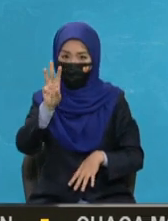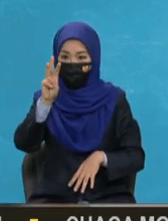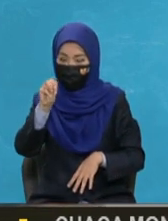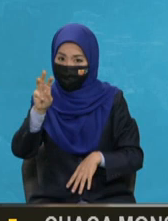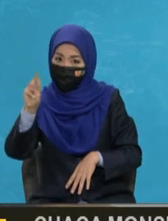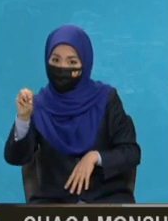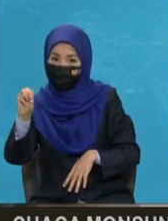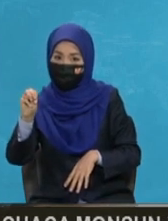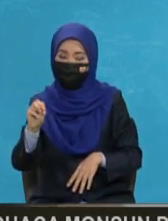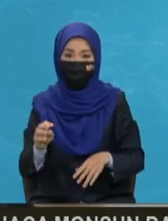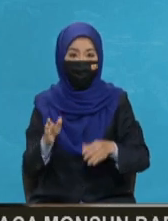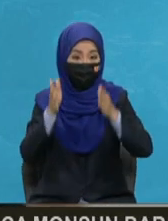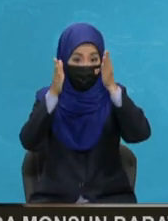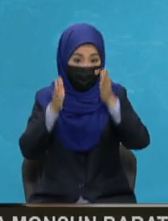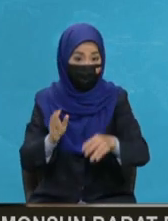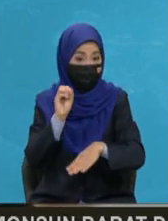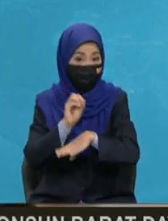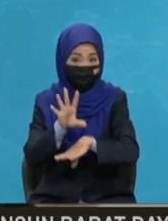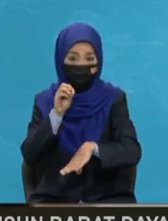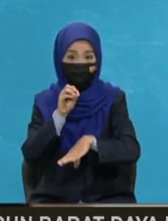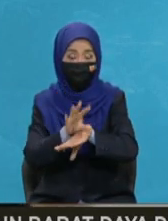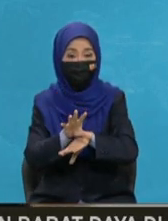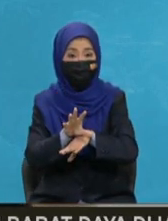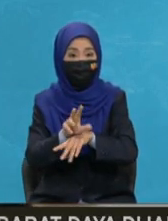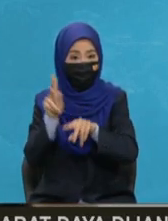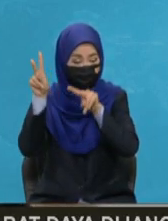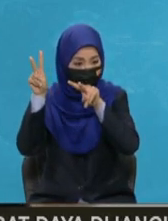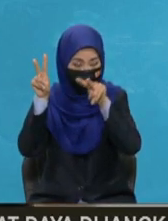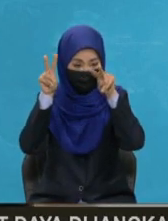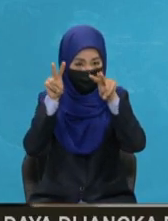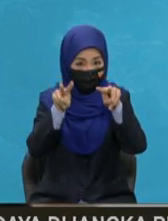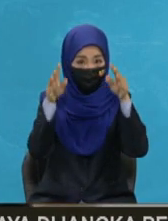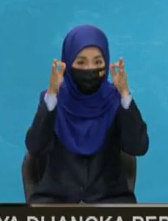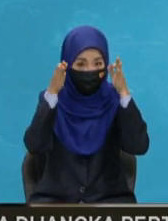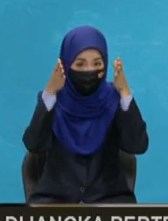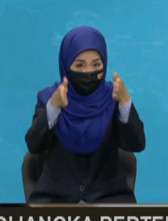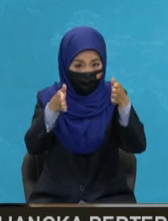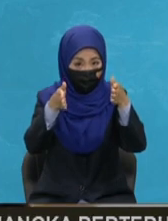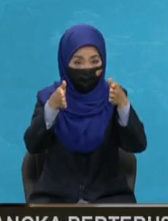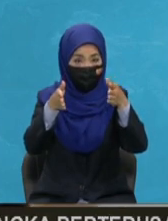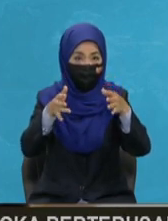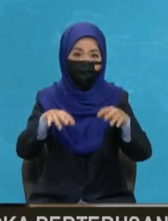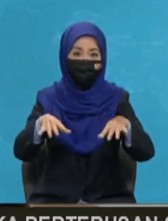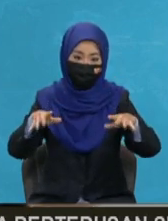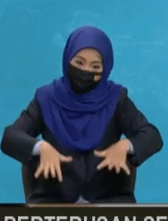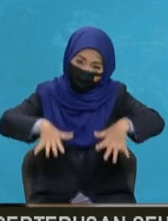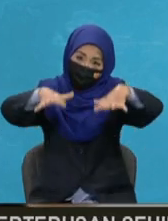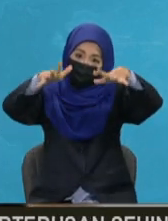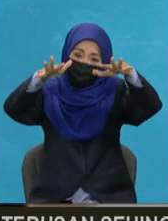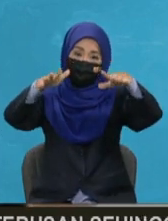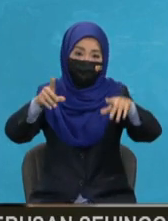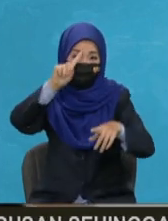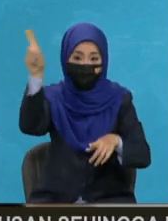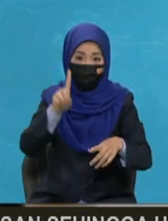ml orang ramai adalah dinasehatkan untuk mengambil perhatian akan resiko banjir kilat terutama di